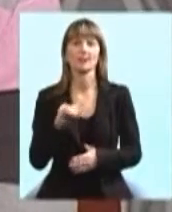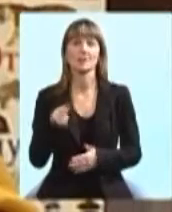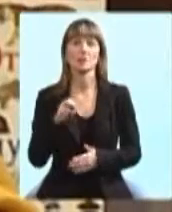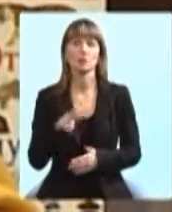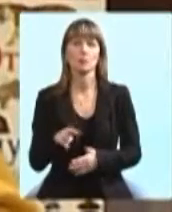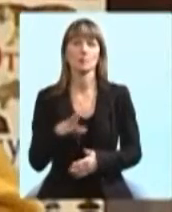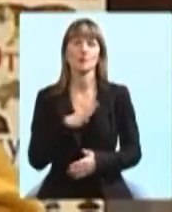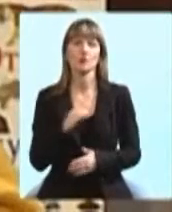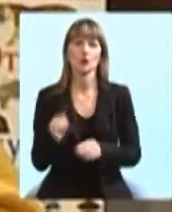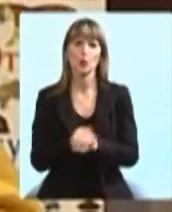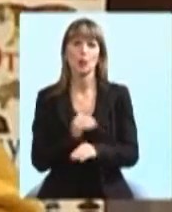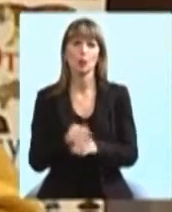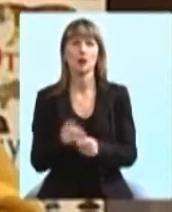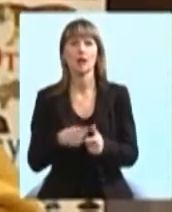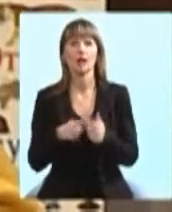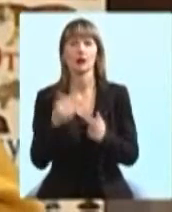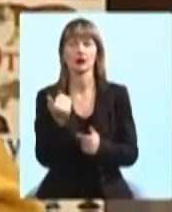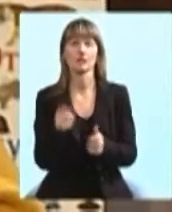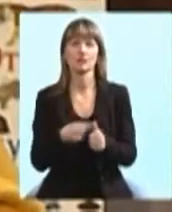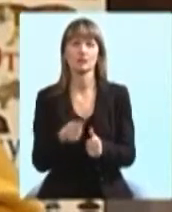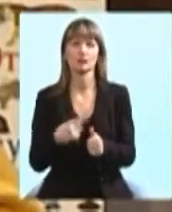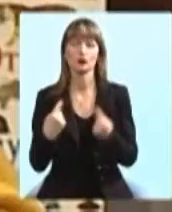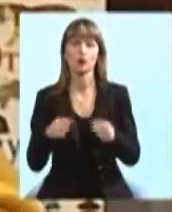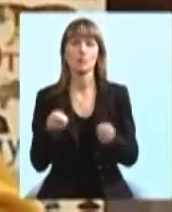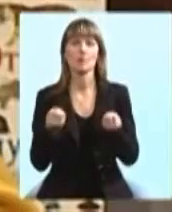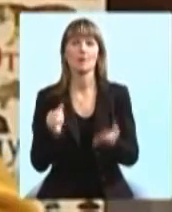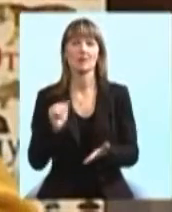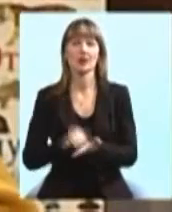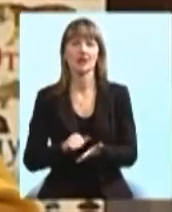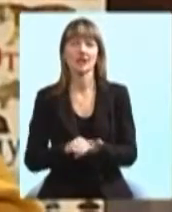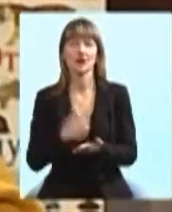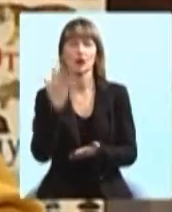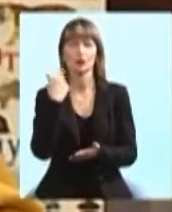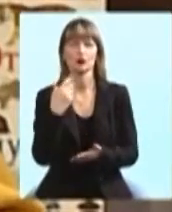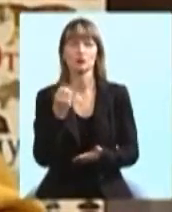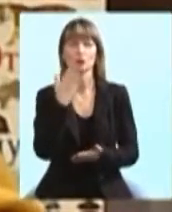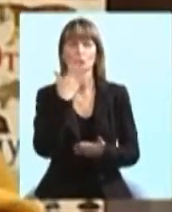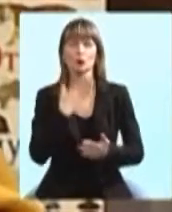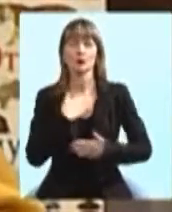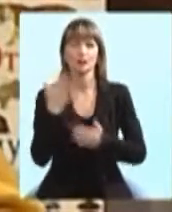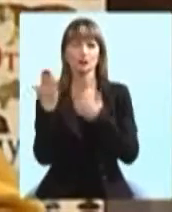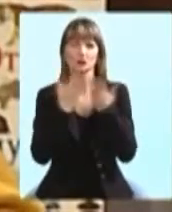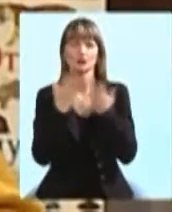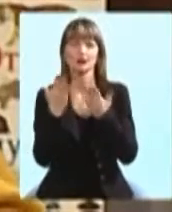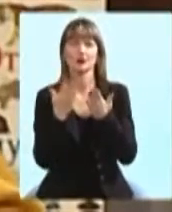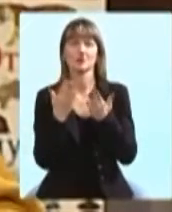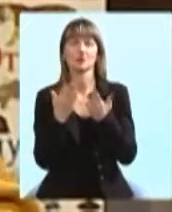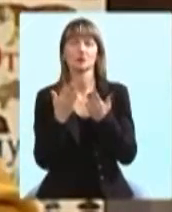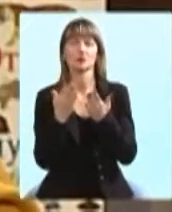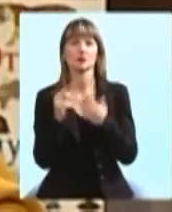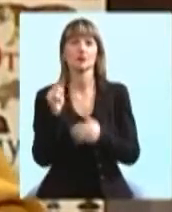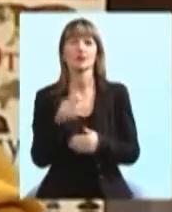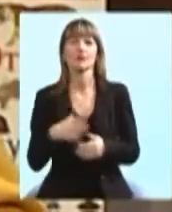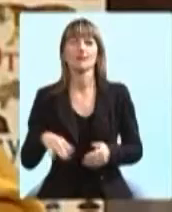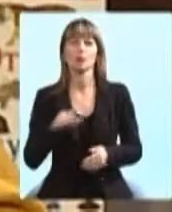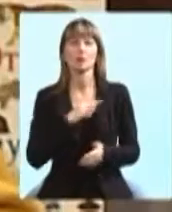відьми. Чи їх називають якось інакше? Просто в книгах, когда я еще любила читать, там все